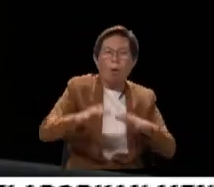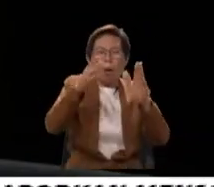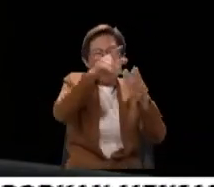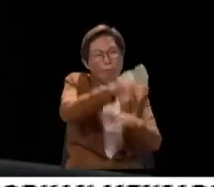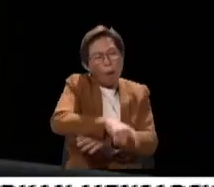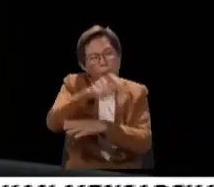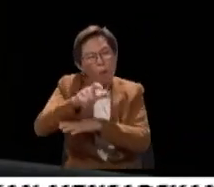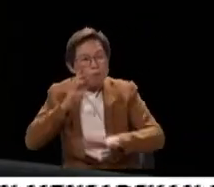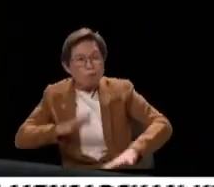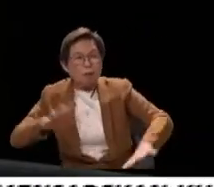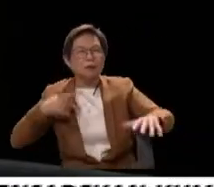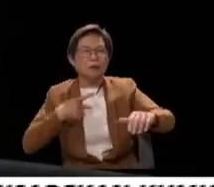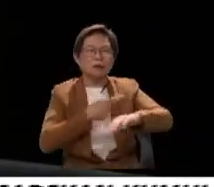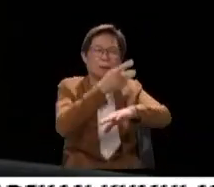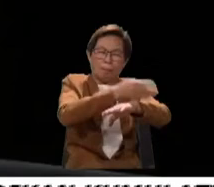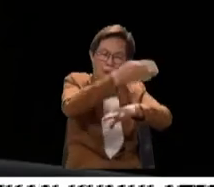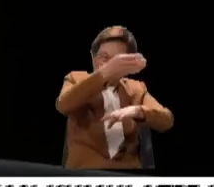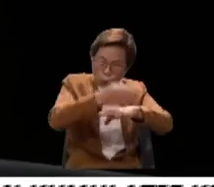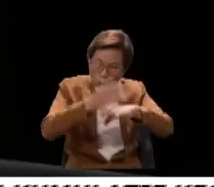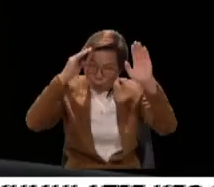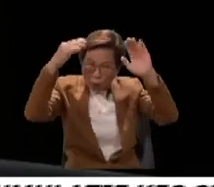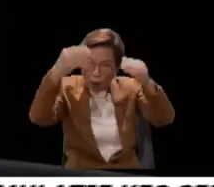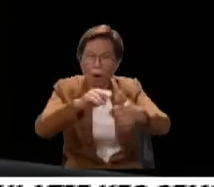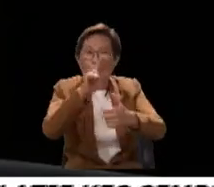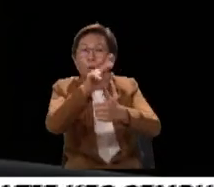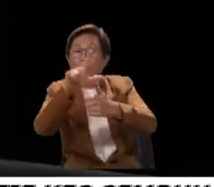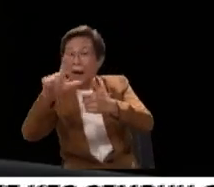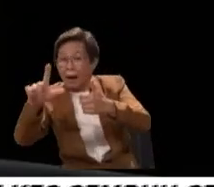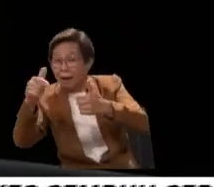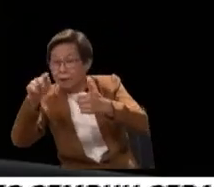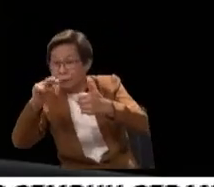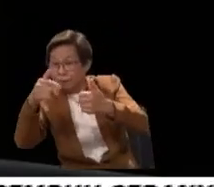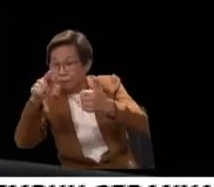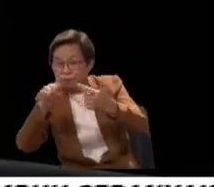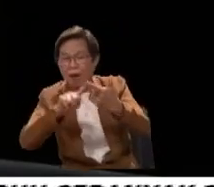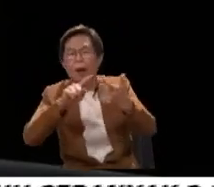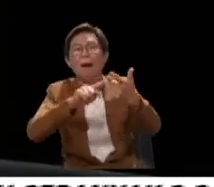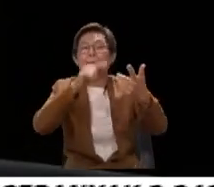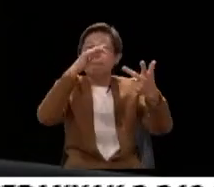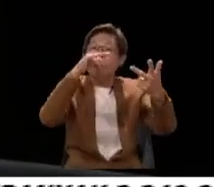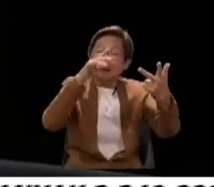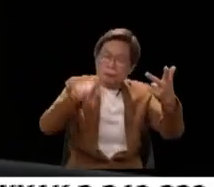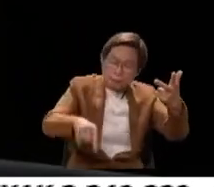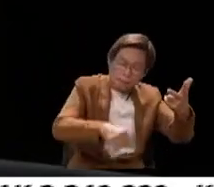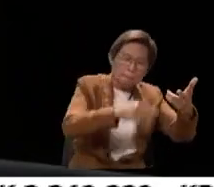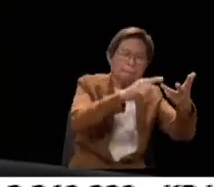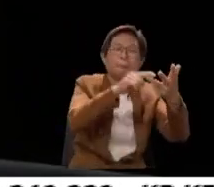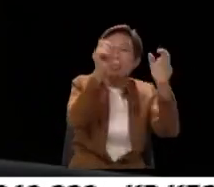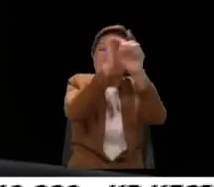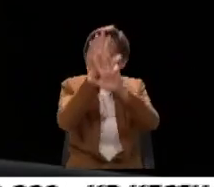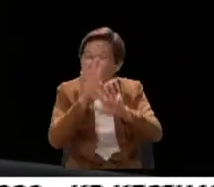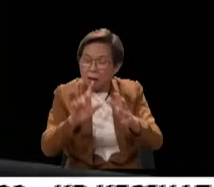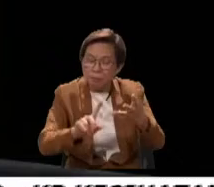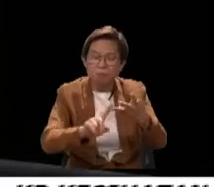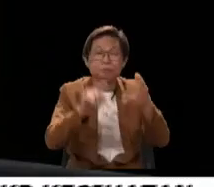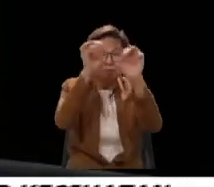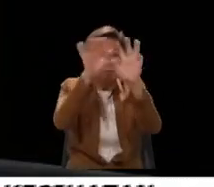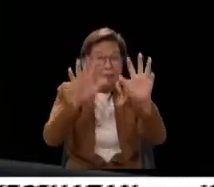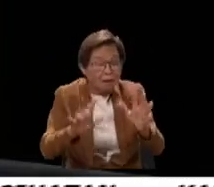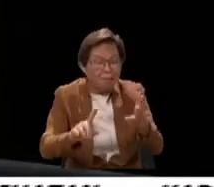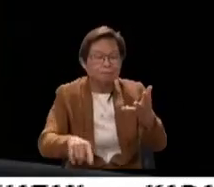mangsa banjir kita pergi ke Bentong Pahang kita pergi ke hulu langat pergi ke Melaka ya dan juga ke Shah Alam juga